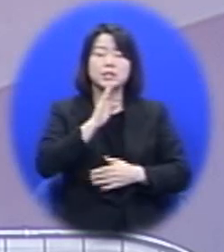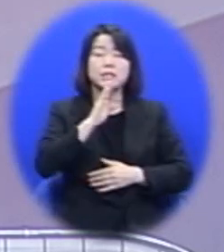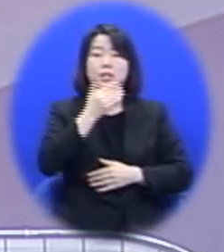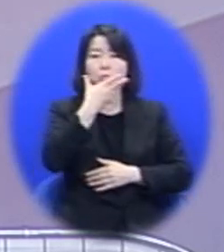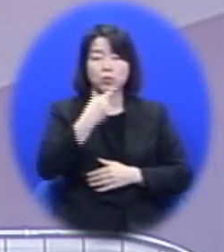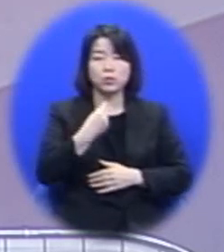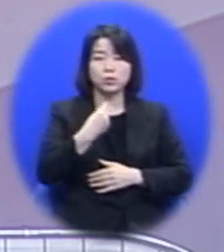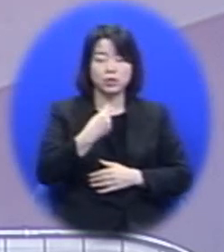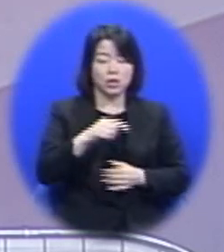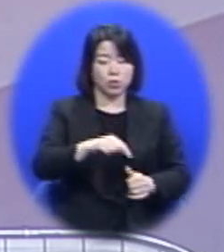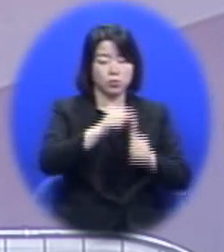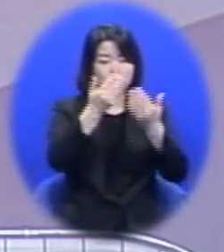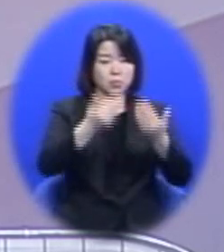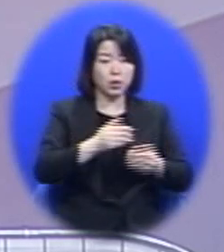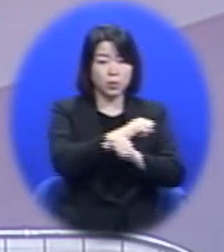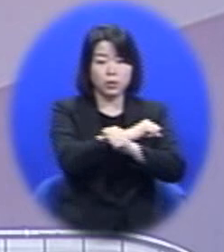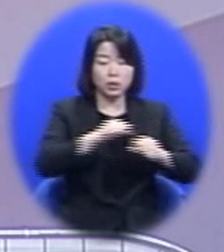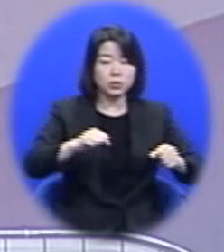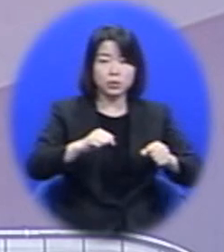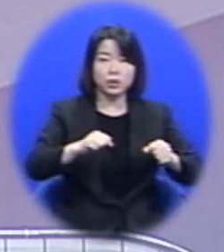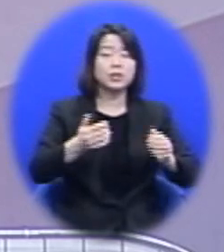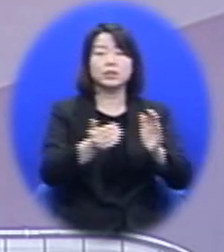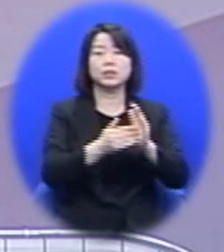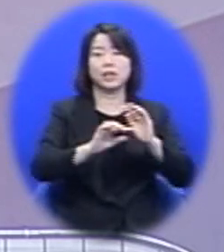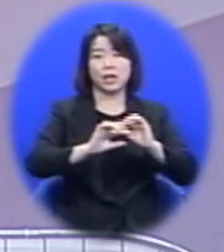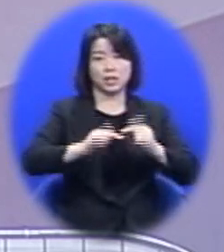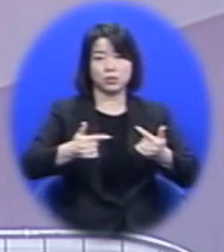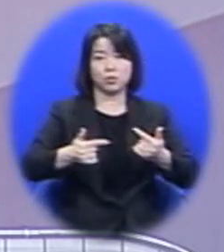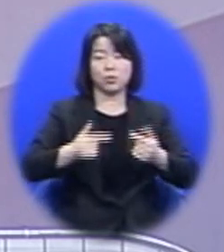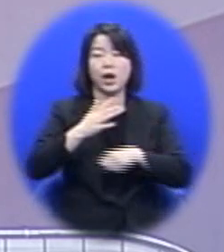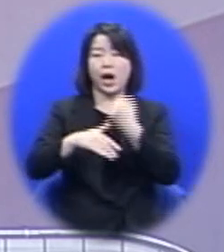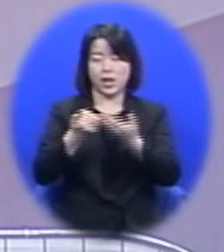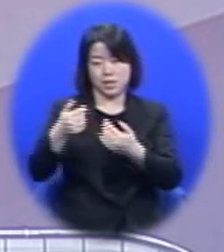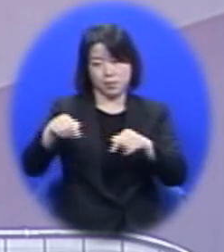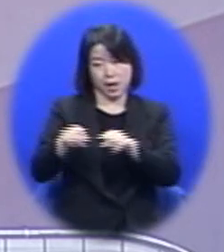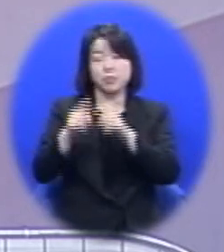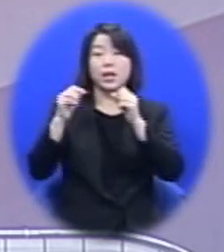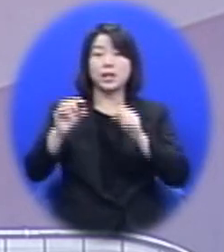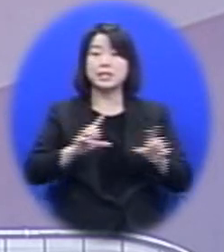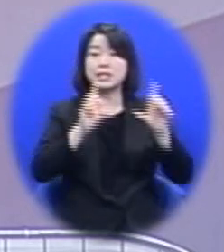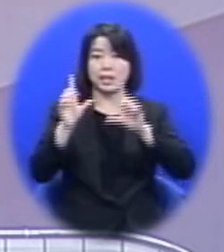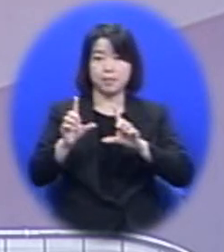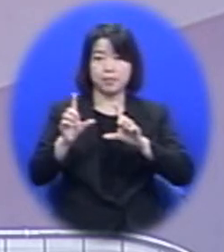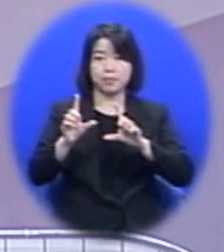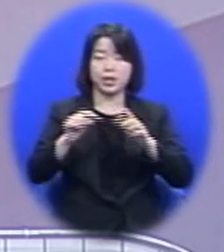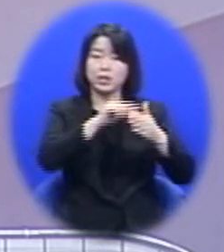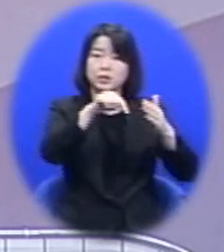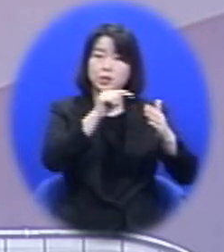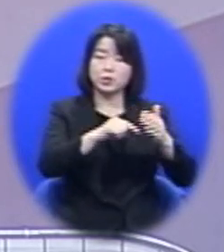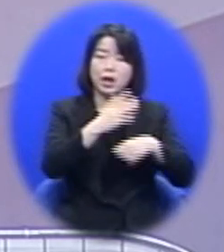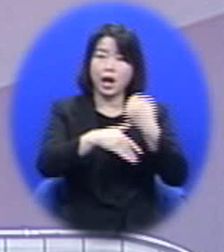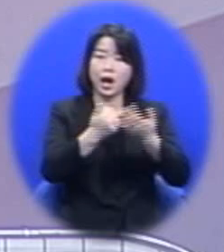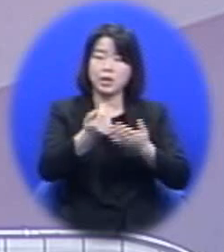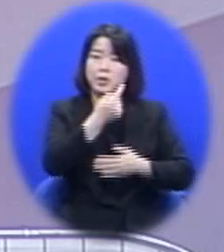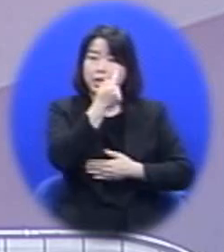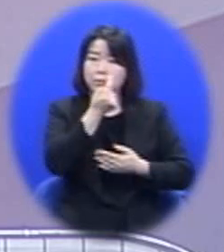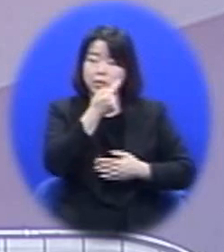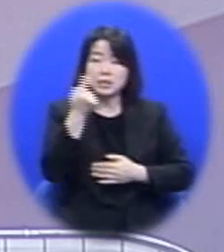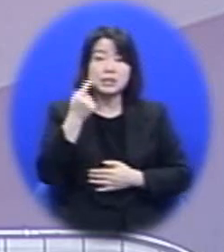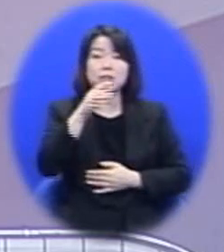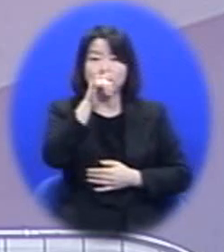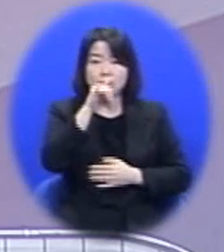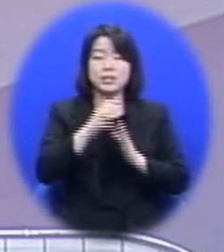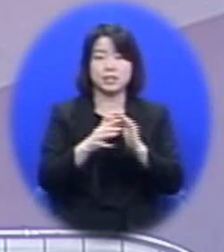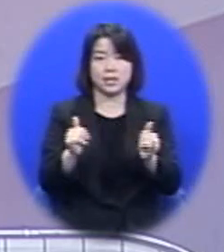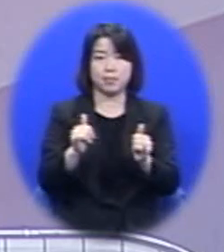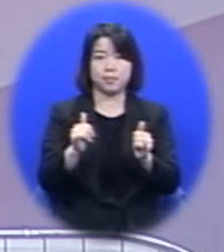아닙니다. 하나님이 함께 하시는 삶, 삶 속에서 하나님이 함께 하시는 증거가 있는 삶,